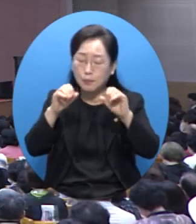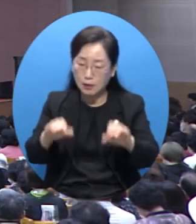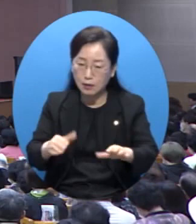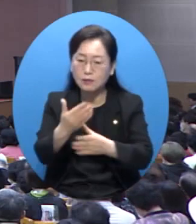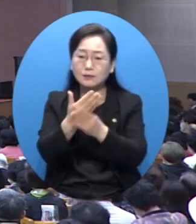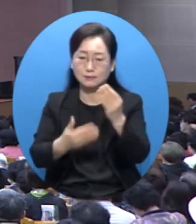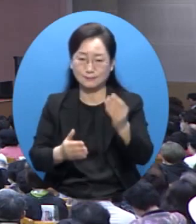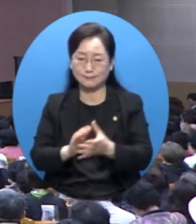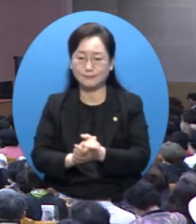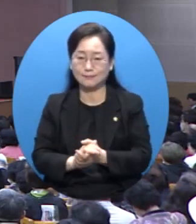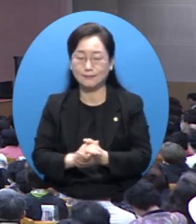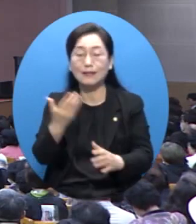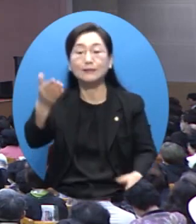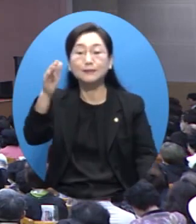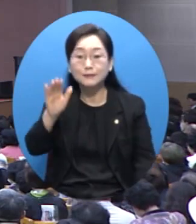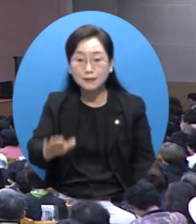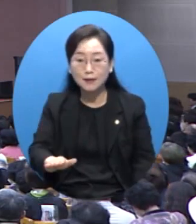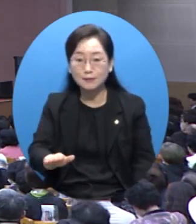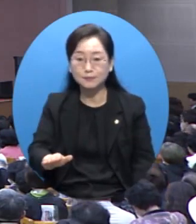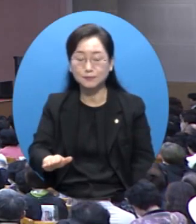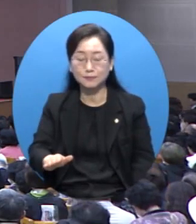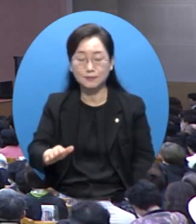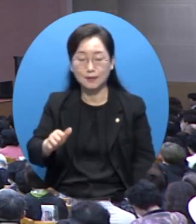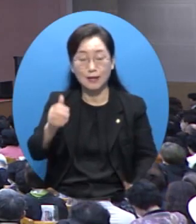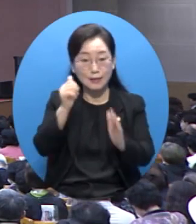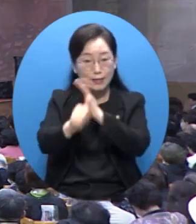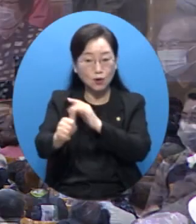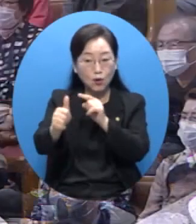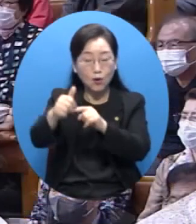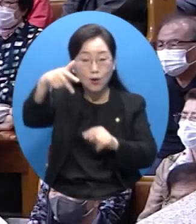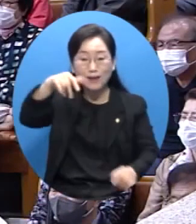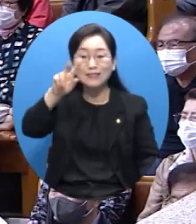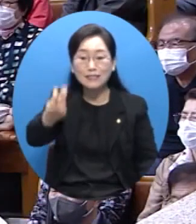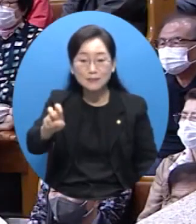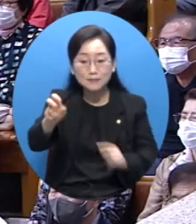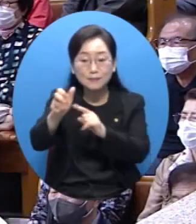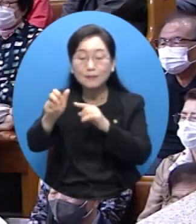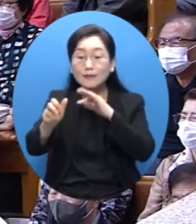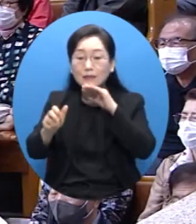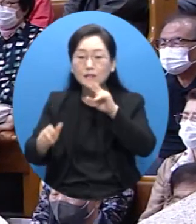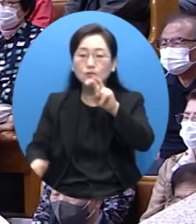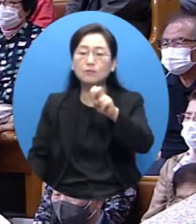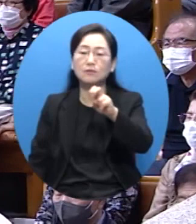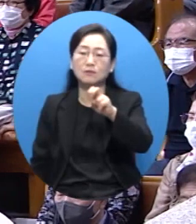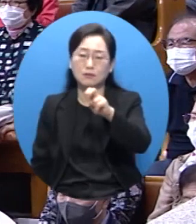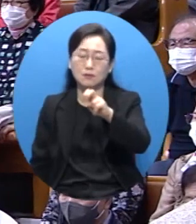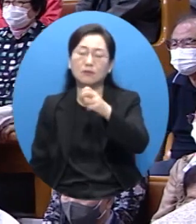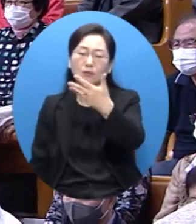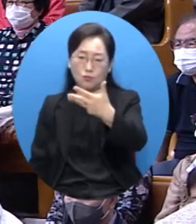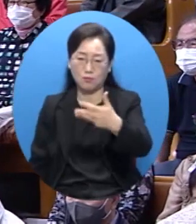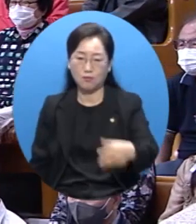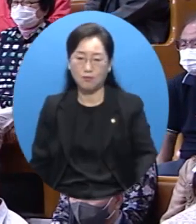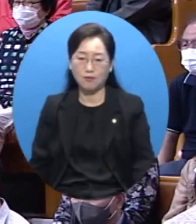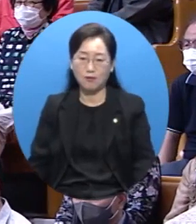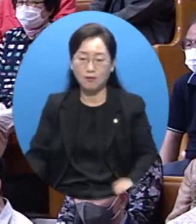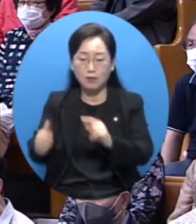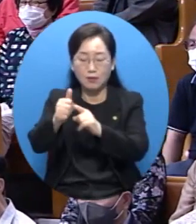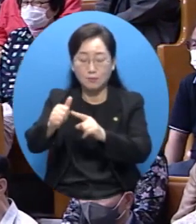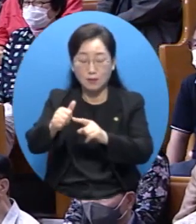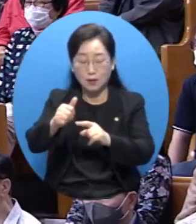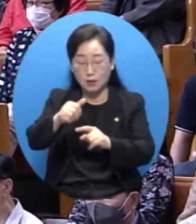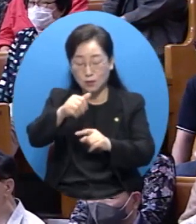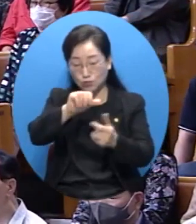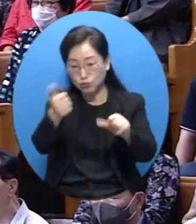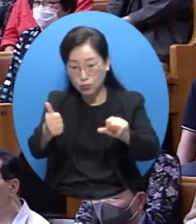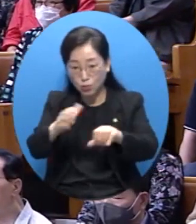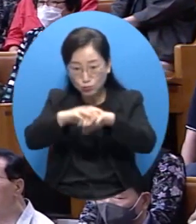그런데 이 리더였던 짐 엘리엇의 나이가 28살입니다. 그분의 죽음은 결코 허망한 것이